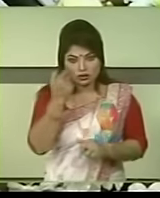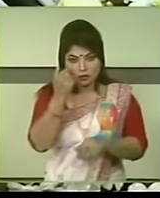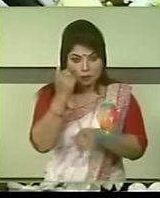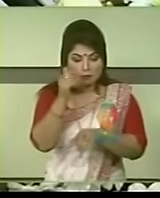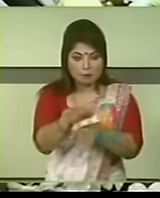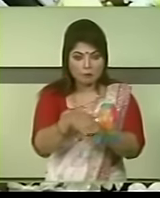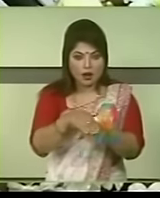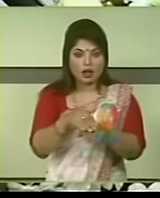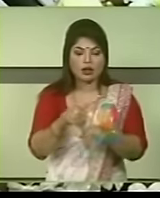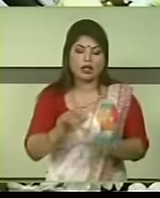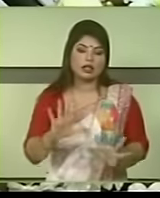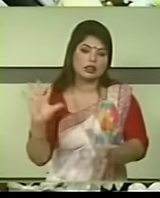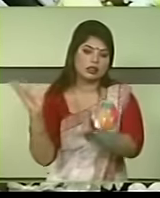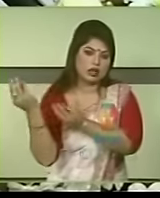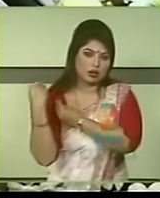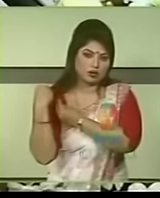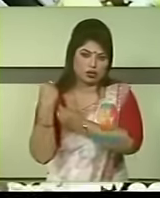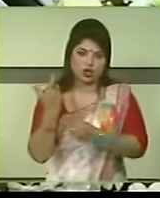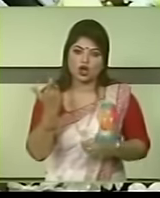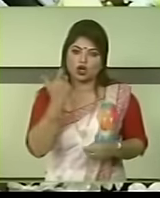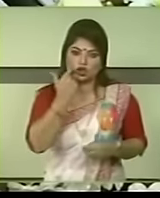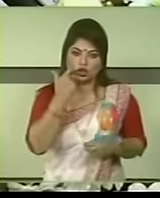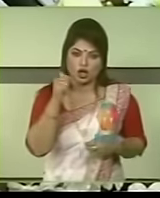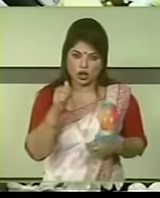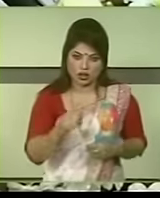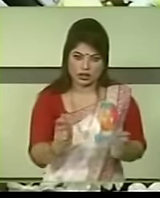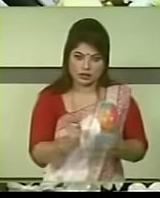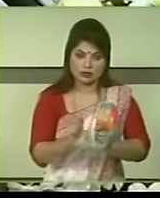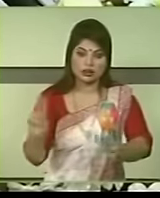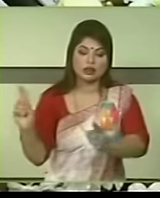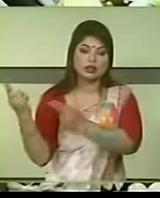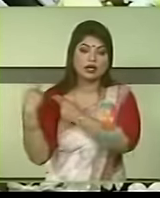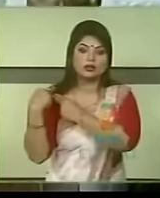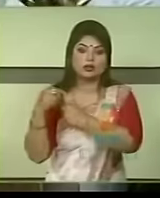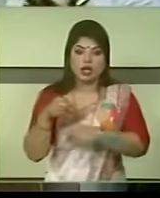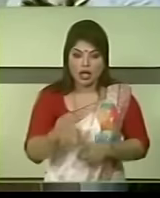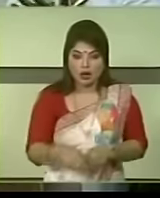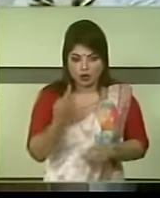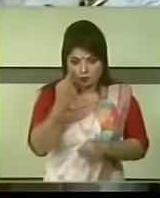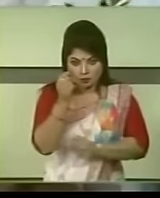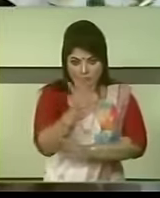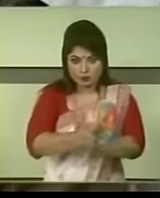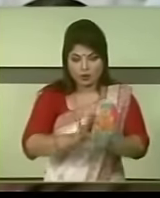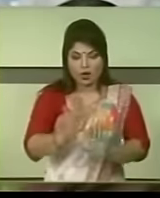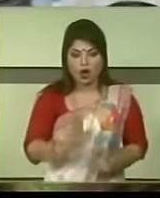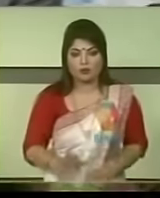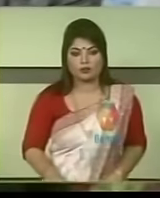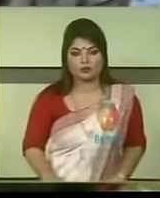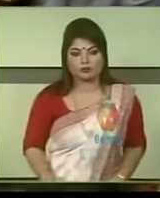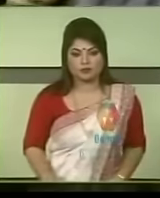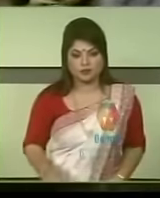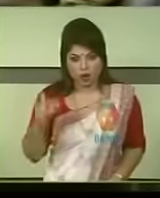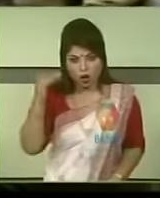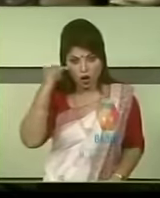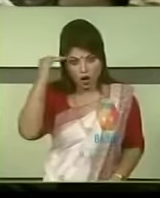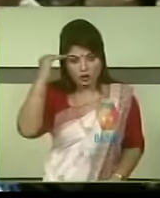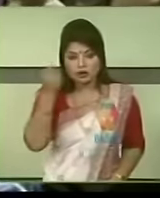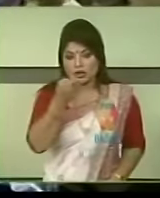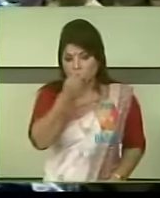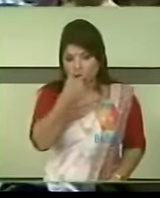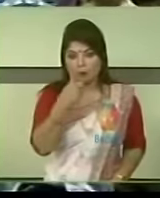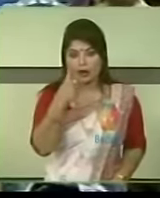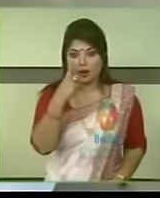তাদের প্রতিপালন করার ব্যবস্থা, এটা রাষ্ট্রেরও একটা কর্তব্য, কাজেই সেই ব্যবস্থাটা আমরা করব। অটিস্টিক শিশুর